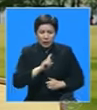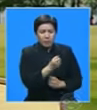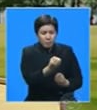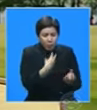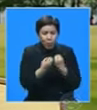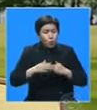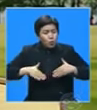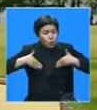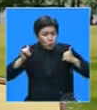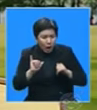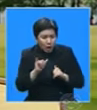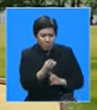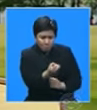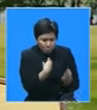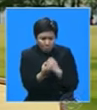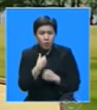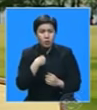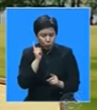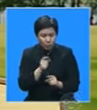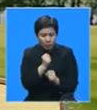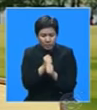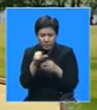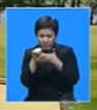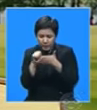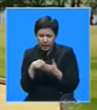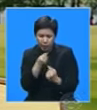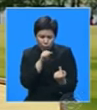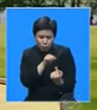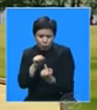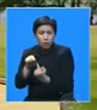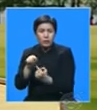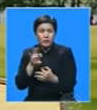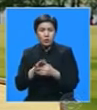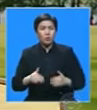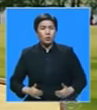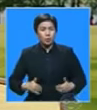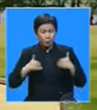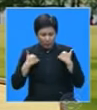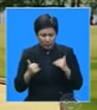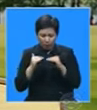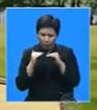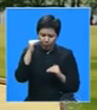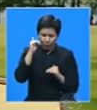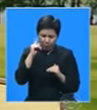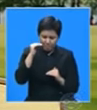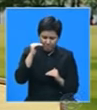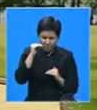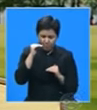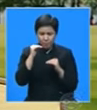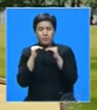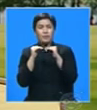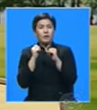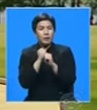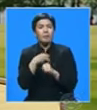ยังไม่มีความสุขนะครับยังมีช่องว่างของคุณภาพชีวิตอยู่มากมายนะครับเราจะพยายามค่อยๆทำให้